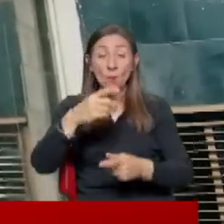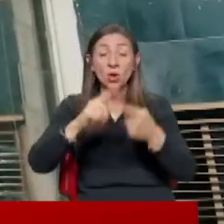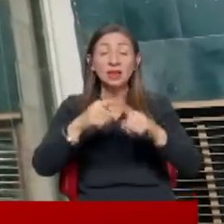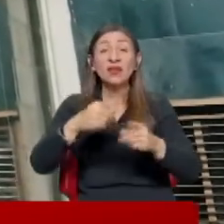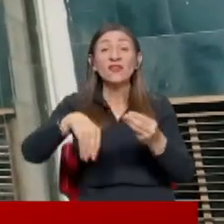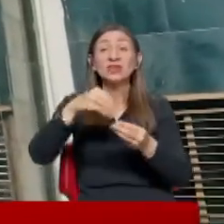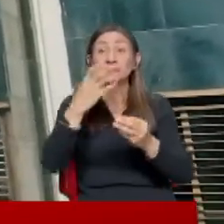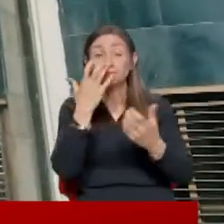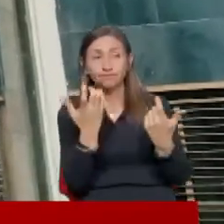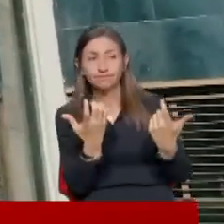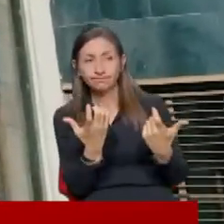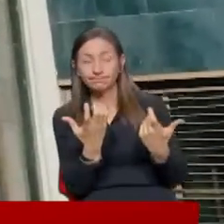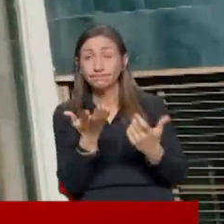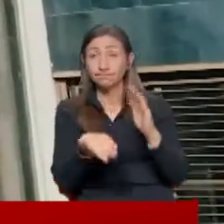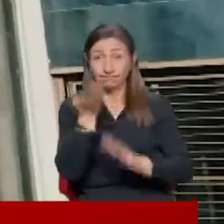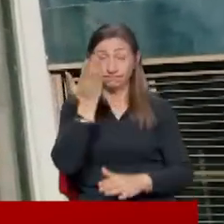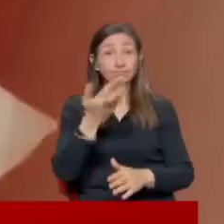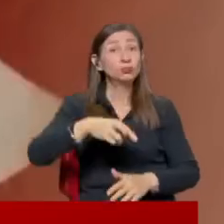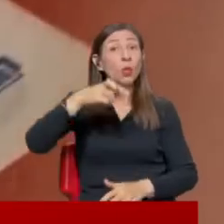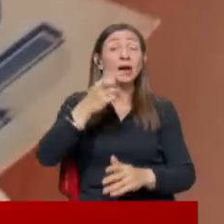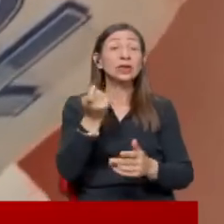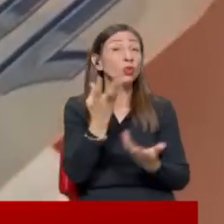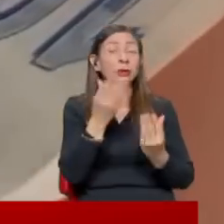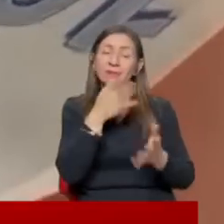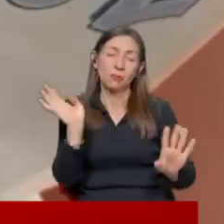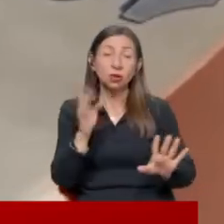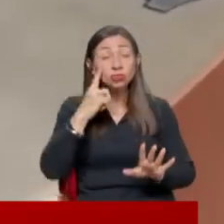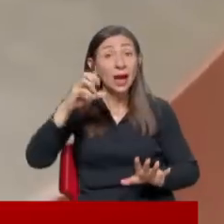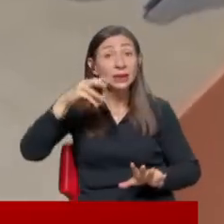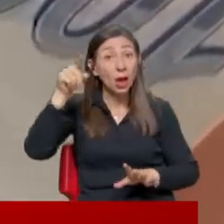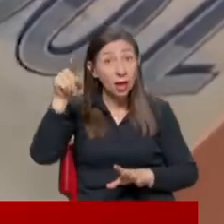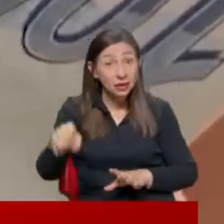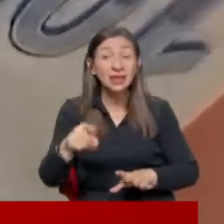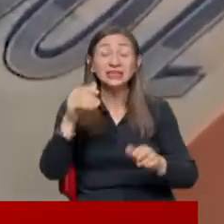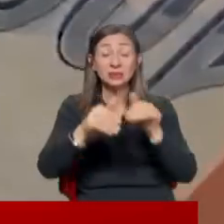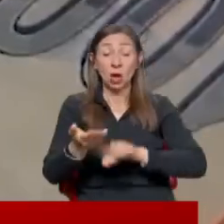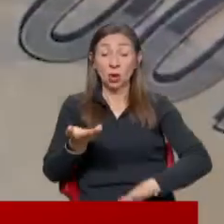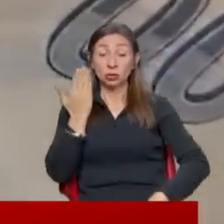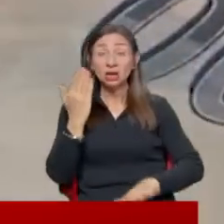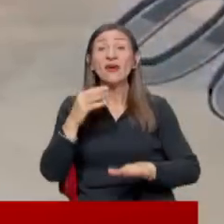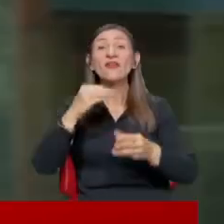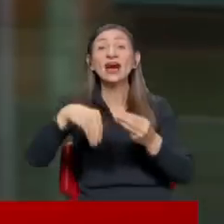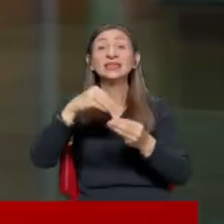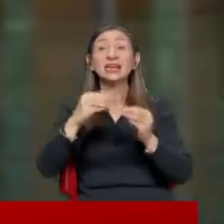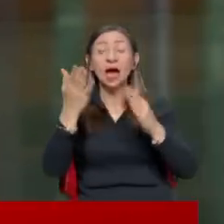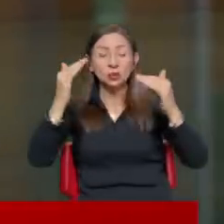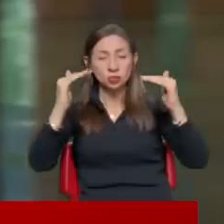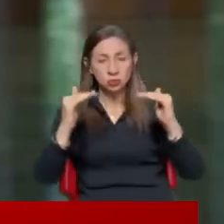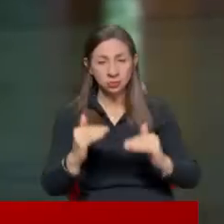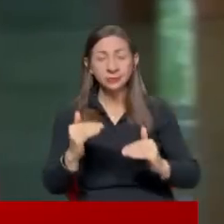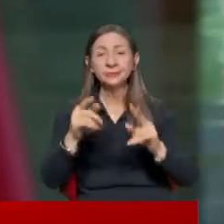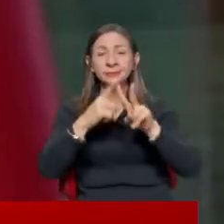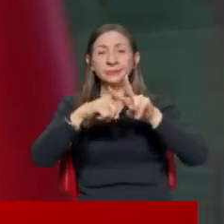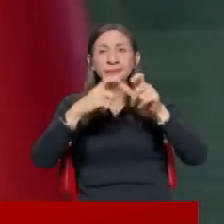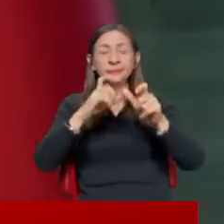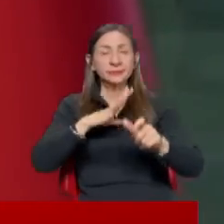faizini artıracağı beklentisi yüksek ama kaç puan olacak o bilinmiyor. Cumhurbaşkanı Erdoğan seçimden önce faizler daha da düşecek, nas